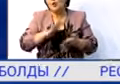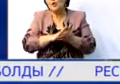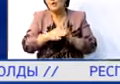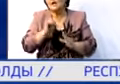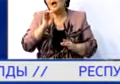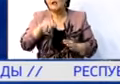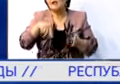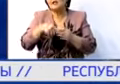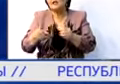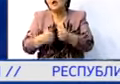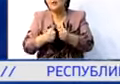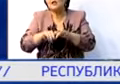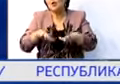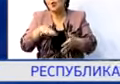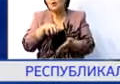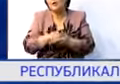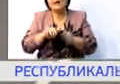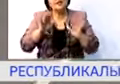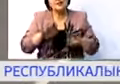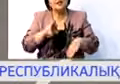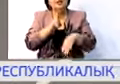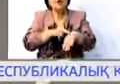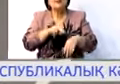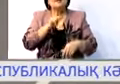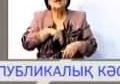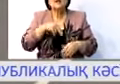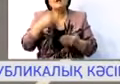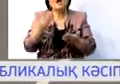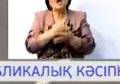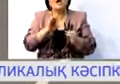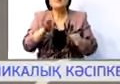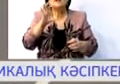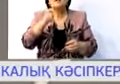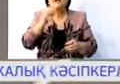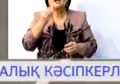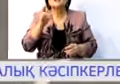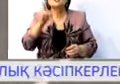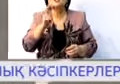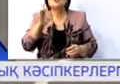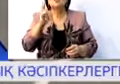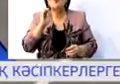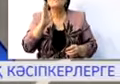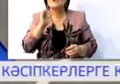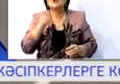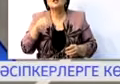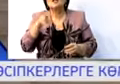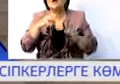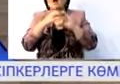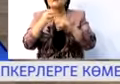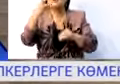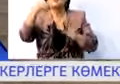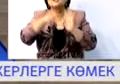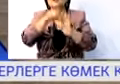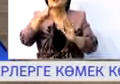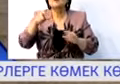Арал қаласының маңында орын алған. Жергілікті полиция қызметінің ақпараты бойынша Сарыағаш-Нижний Новгород бағытындағы автобуста 36 адам